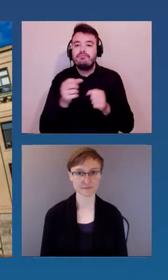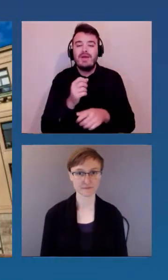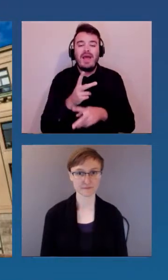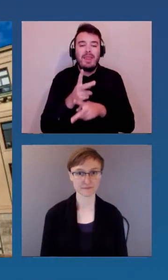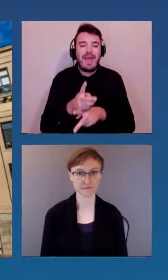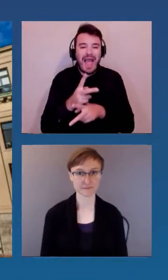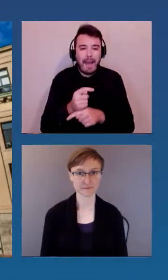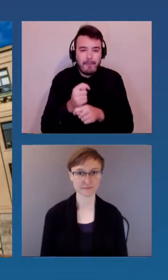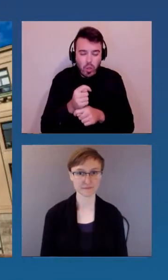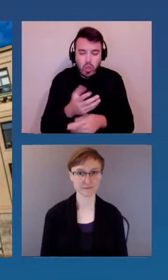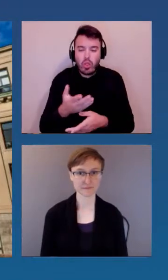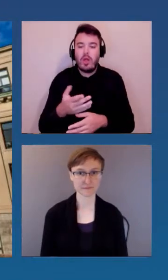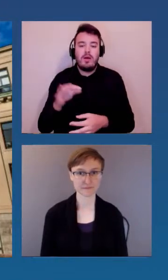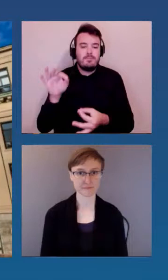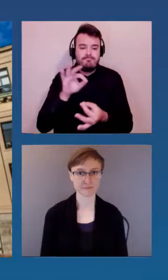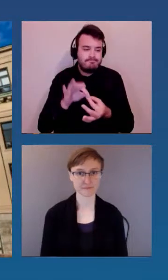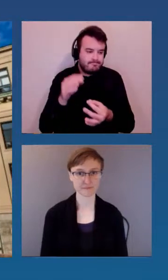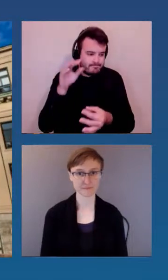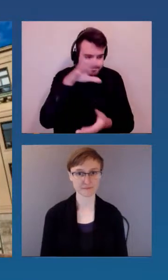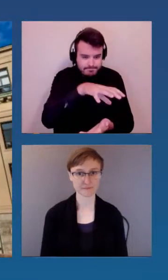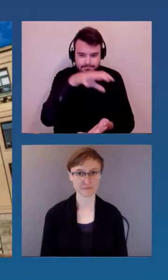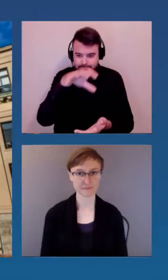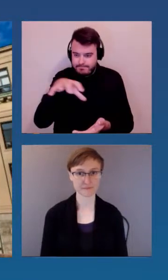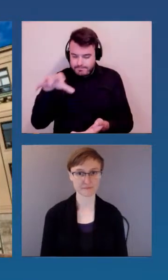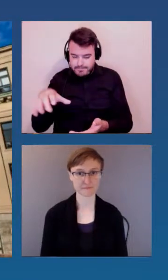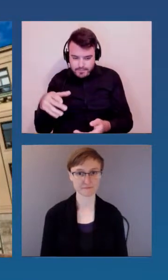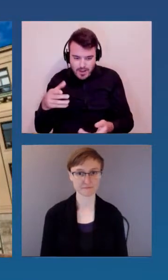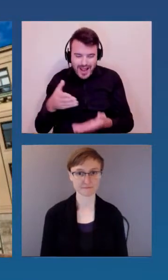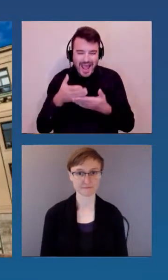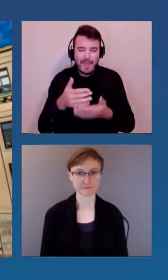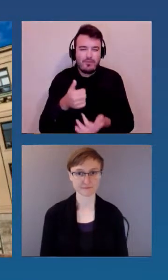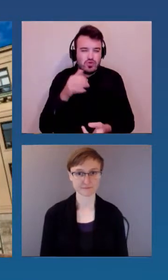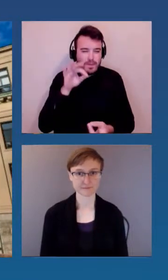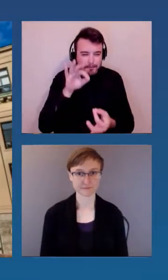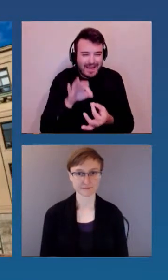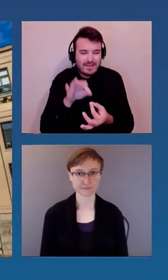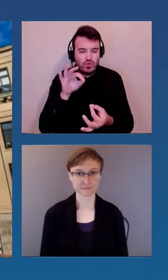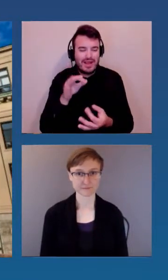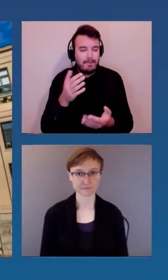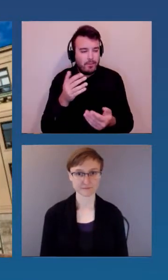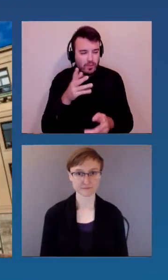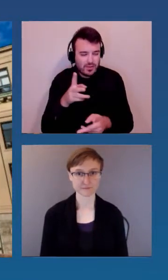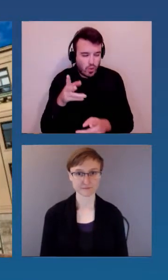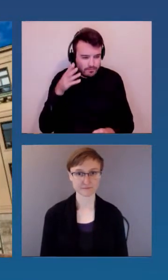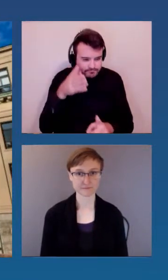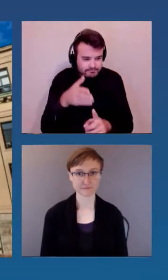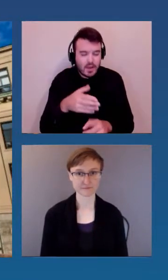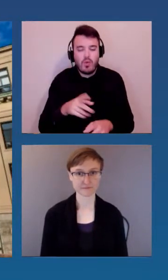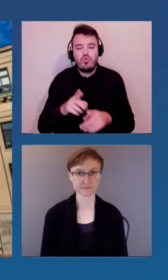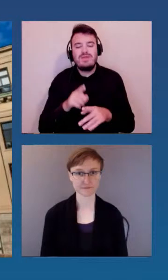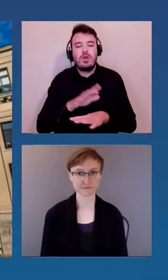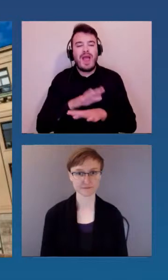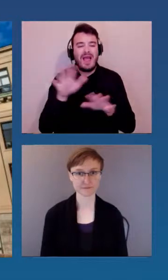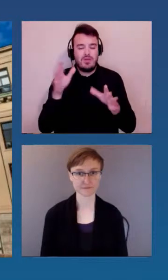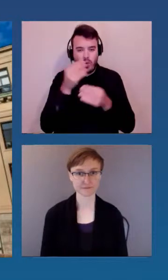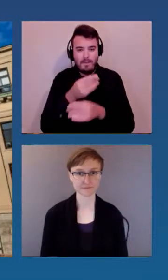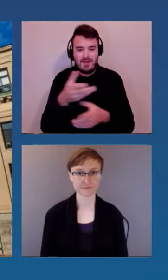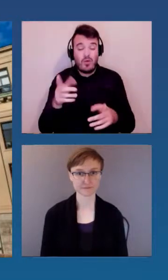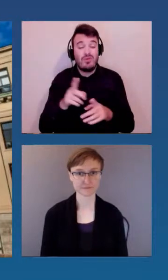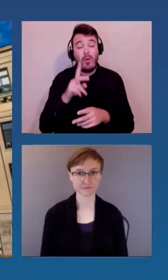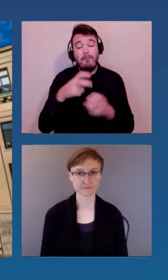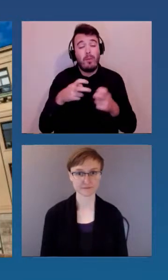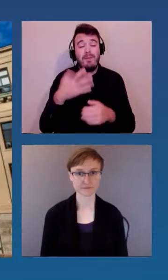niveaux d'anxiété sont distribués de façon relativement égale. C'est sûr que